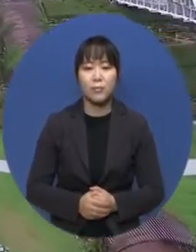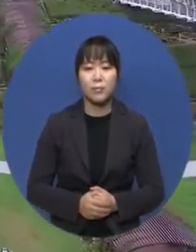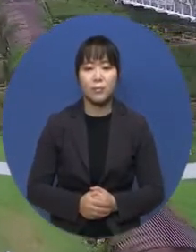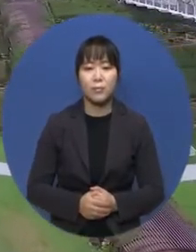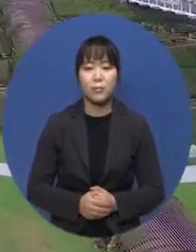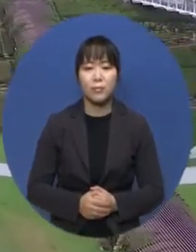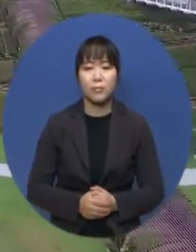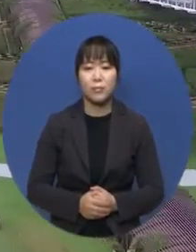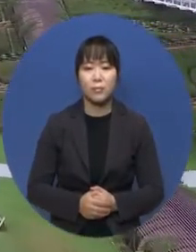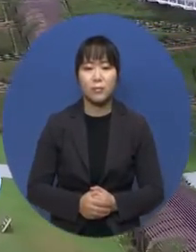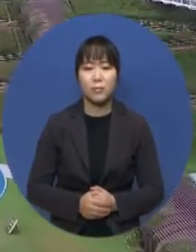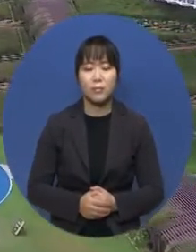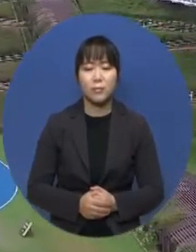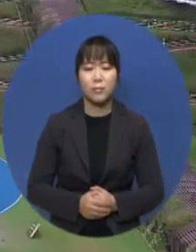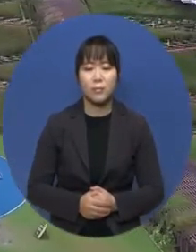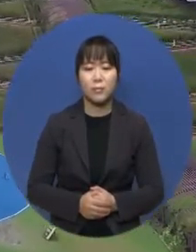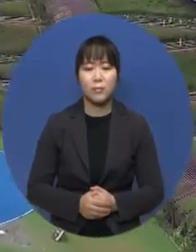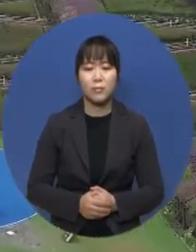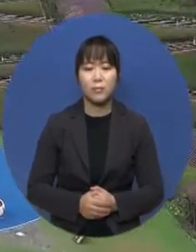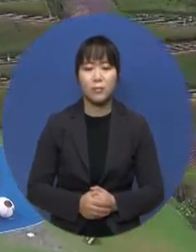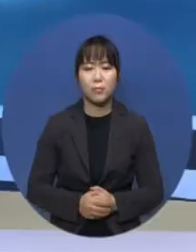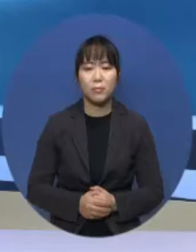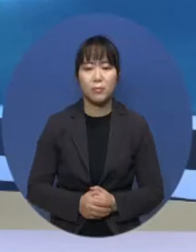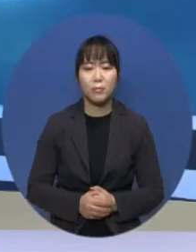복지TV 뉴스 이영수입니다.